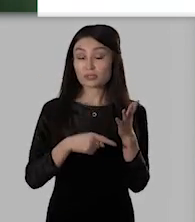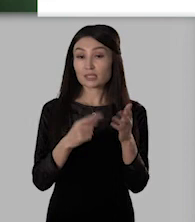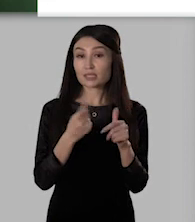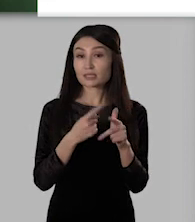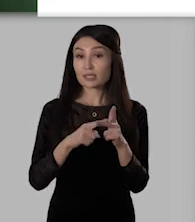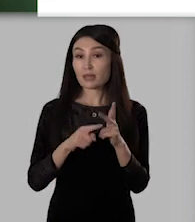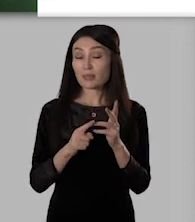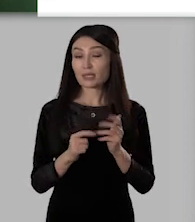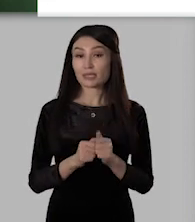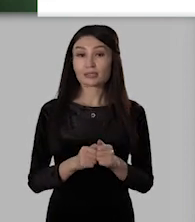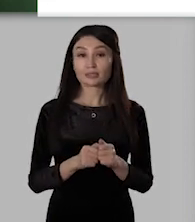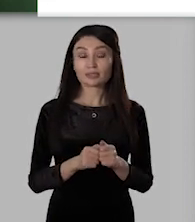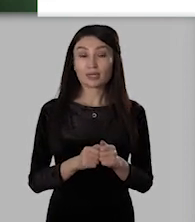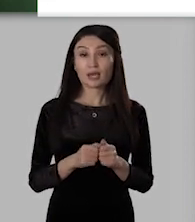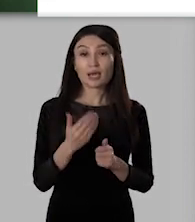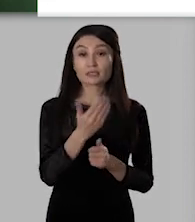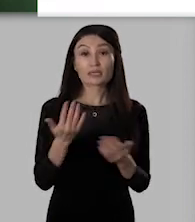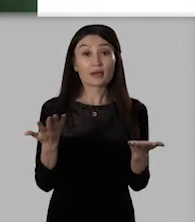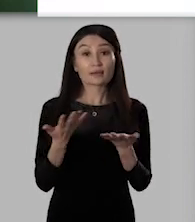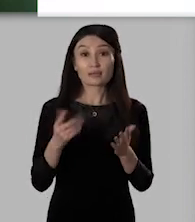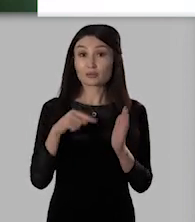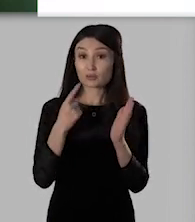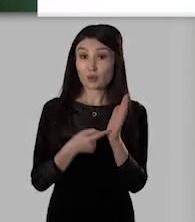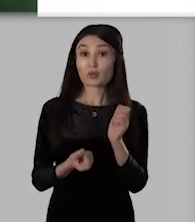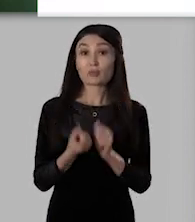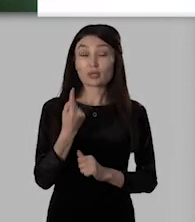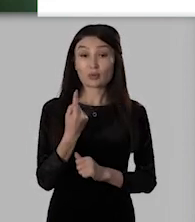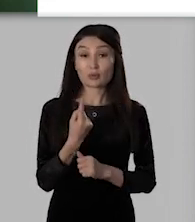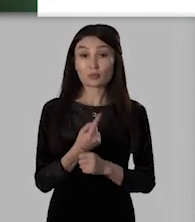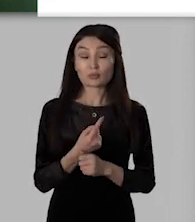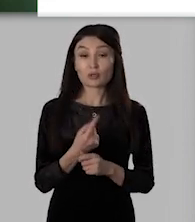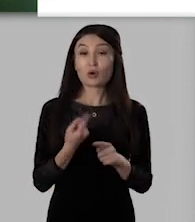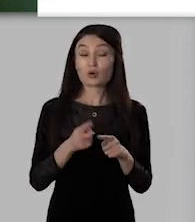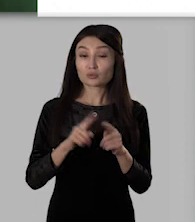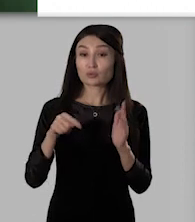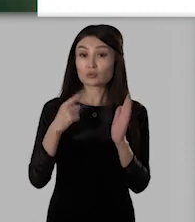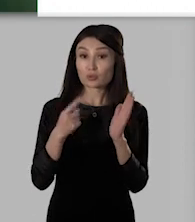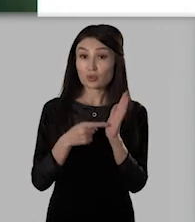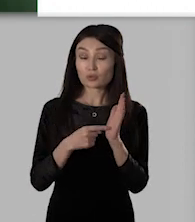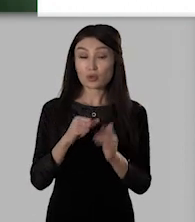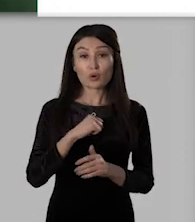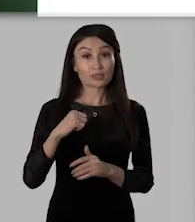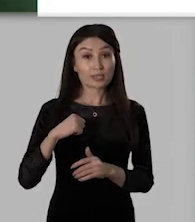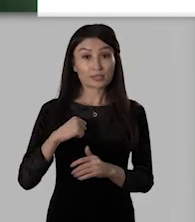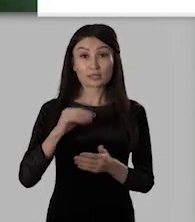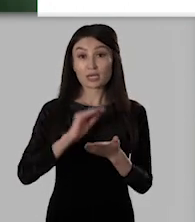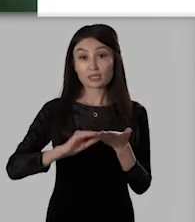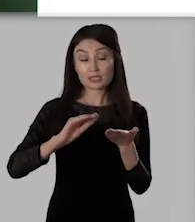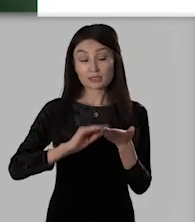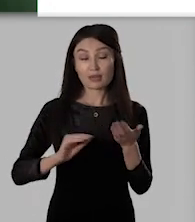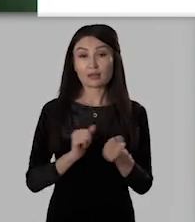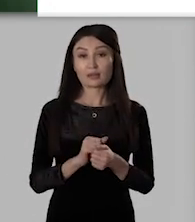санап бергиле. Силерде кандайдыр бир суроолор пайда болгон болсо, ошол суроолорду өз алдынча жазып